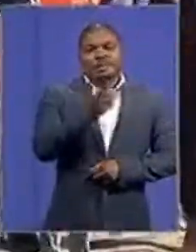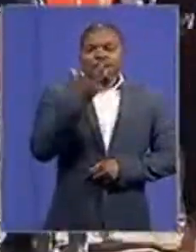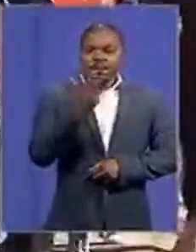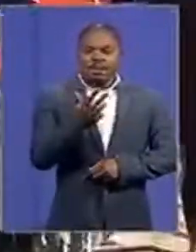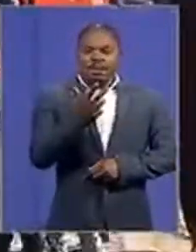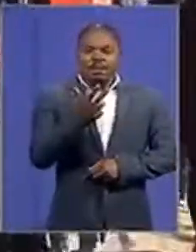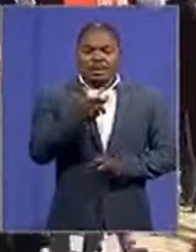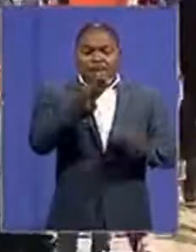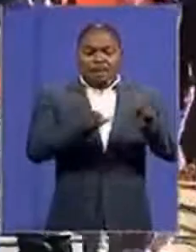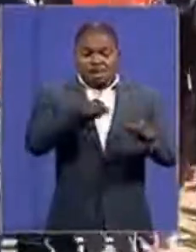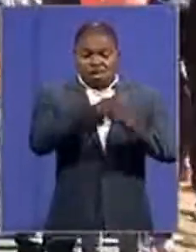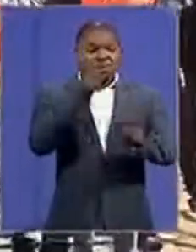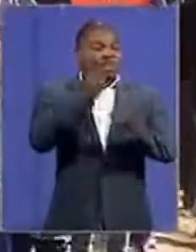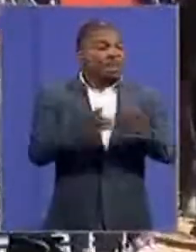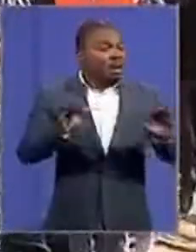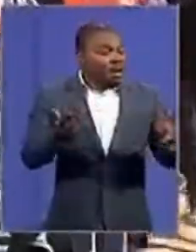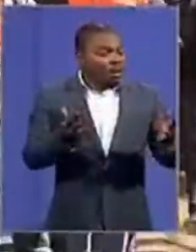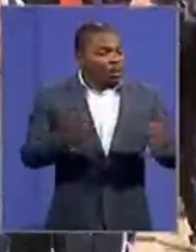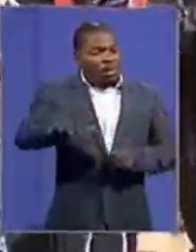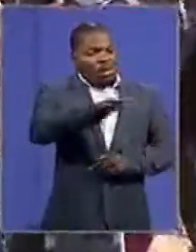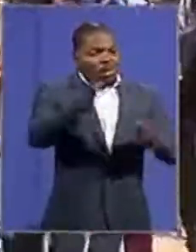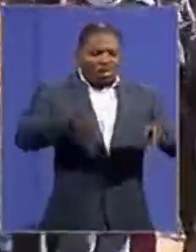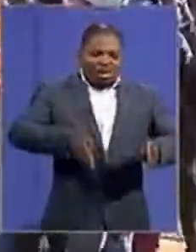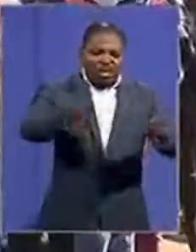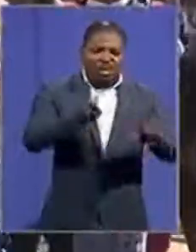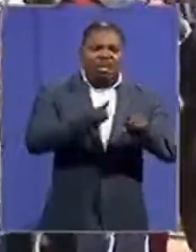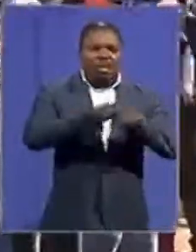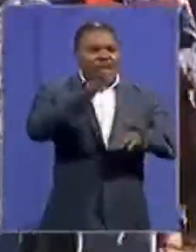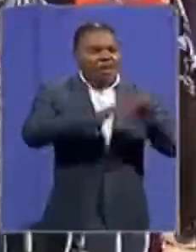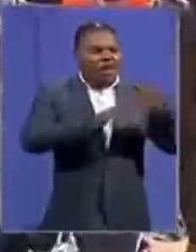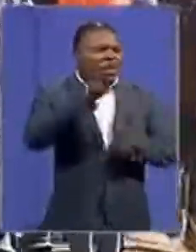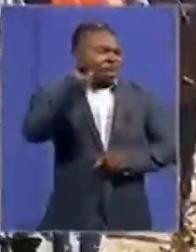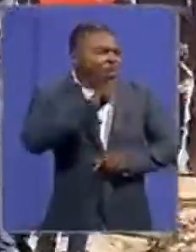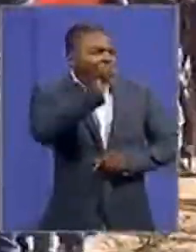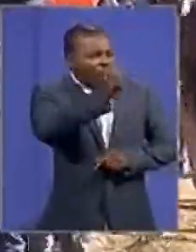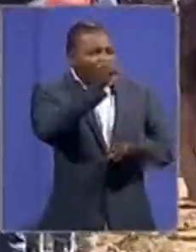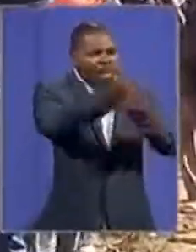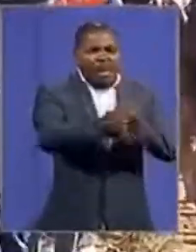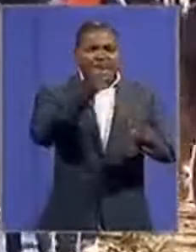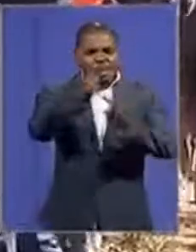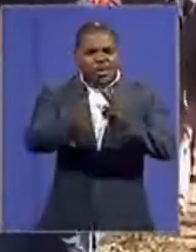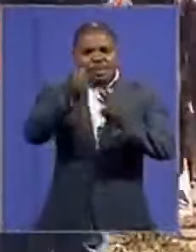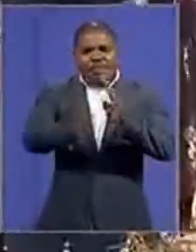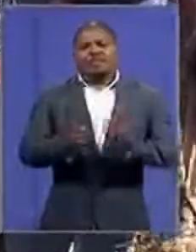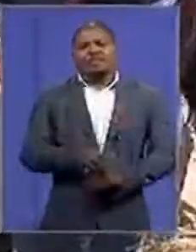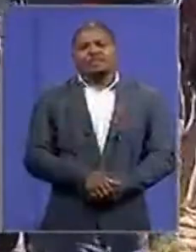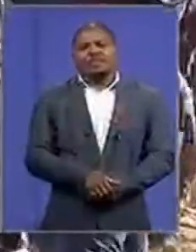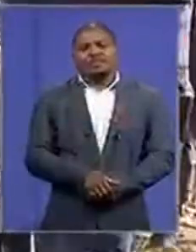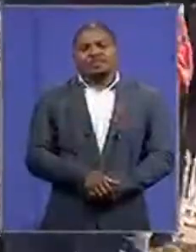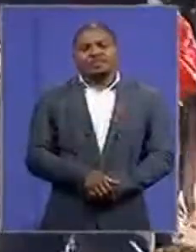2,378 ba bolailwe kwa mafelong a botlhe a o akaretsang dikago tseo di ikgatholositsweng le kwa